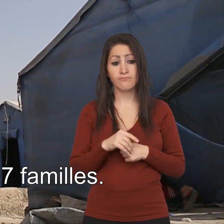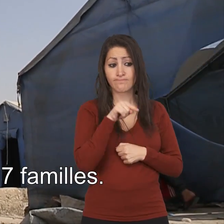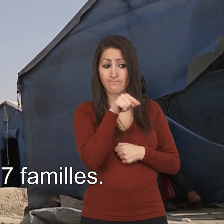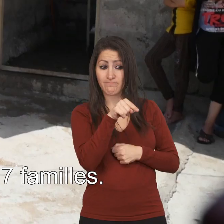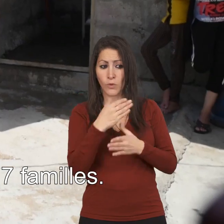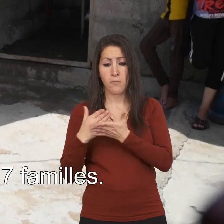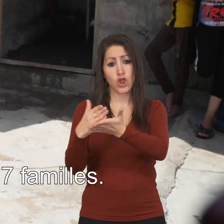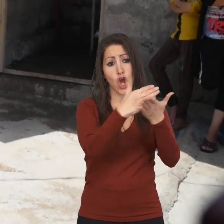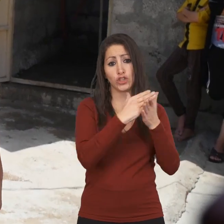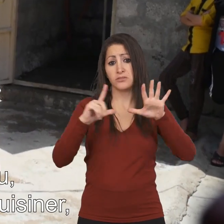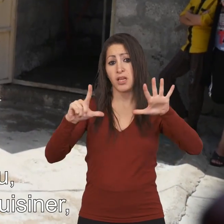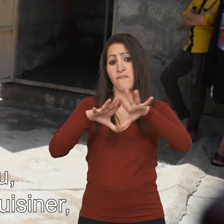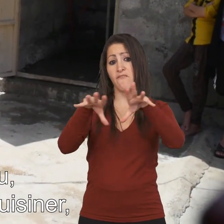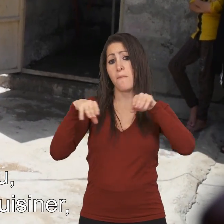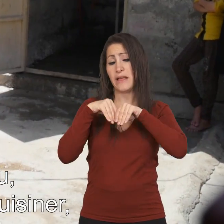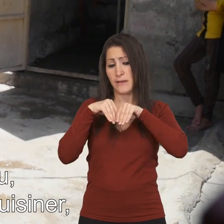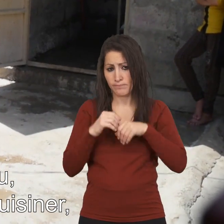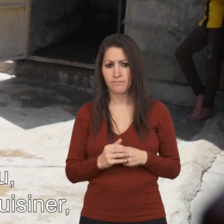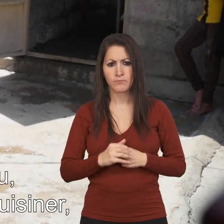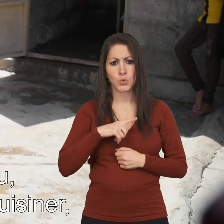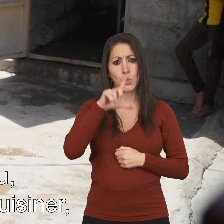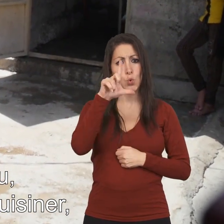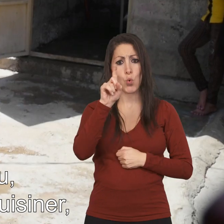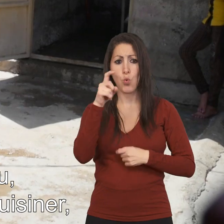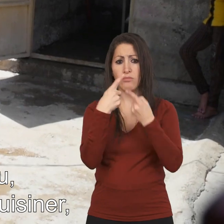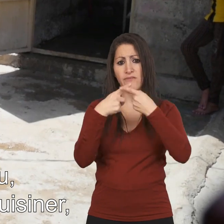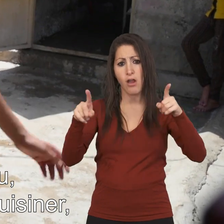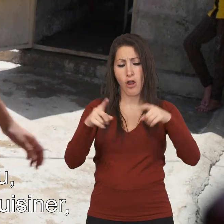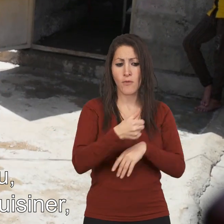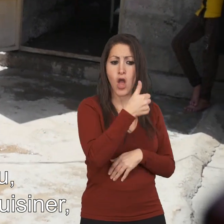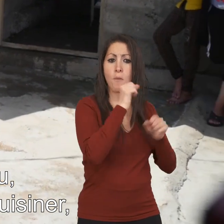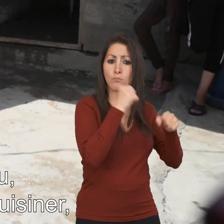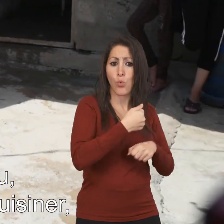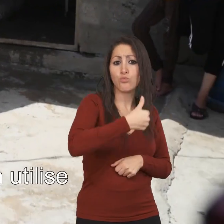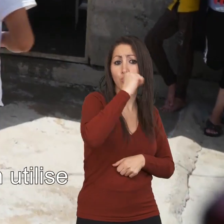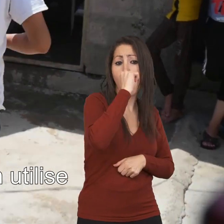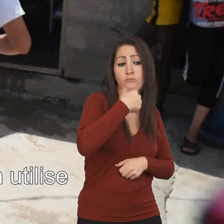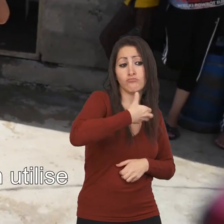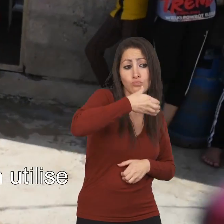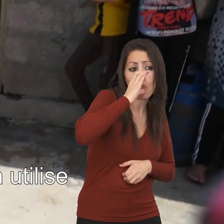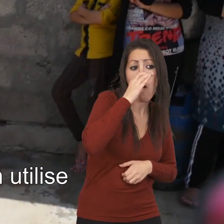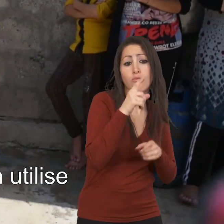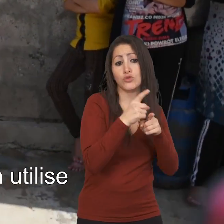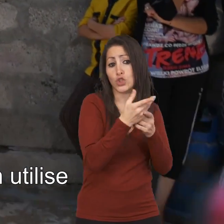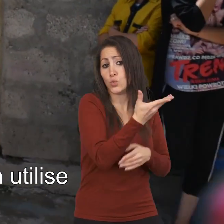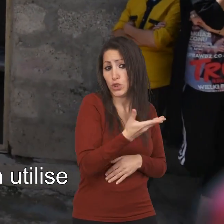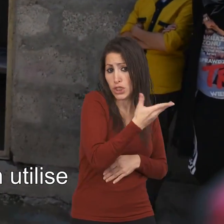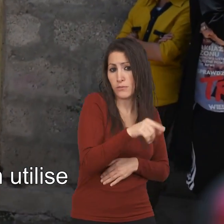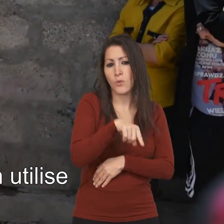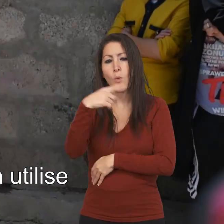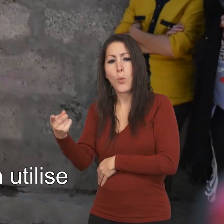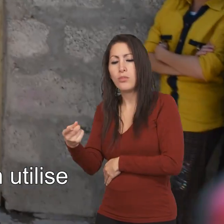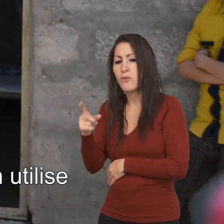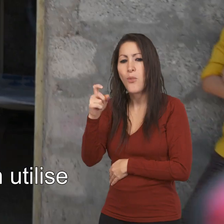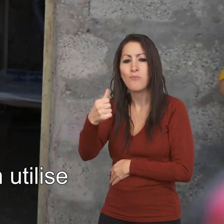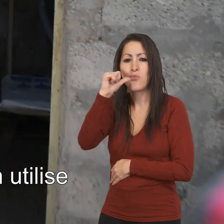avec 7 familles. On a 2 types d'eau, une potable pour boire et cuisiner, et l'autre non potable, qu'on utilise pour se laver.